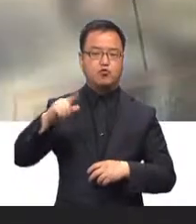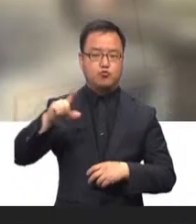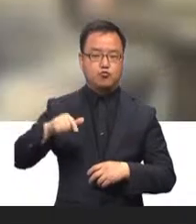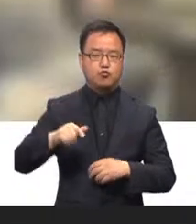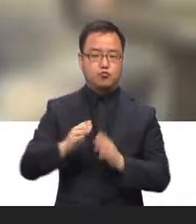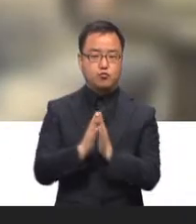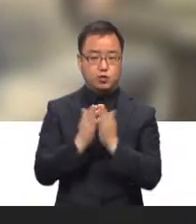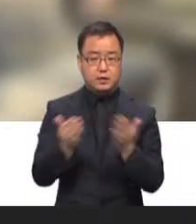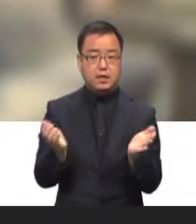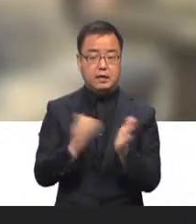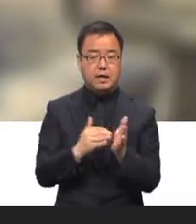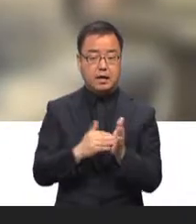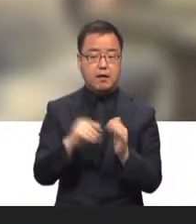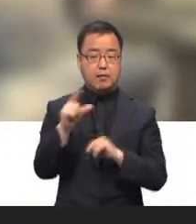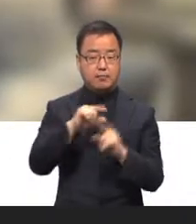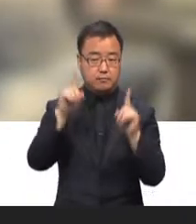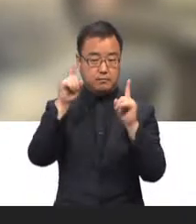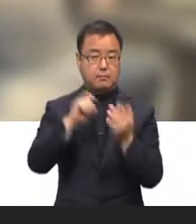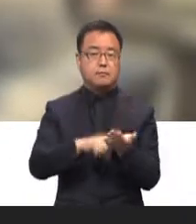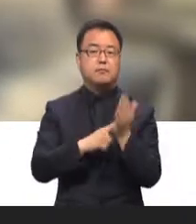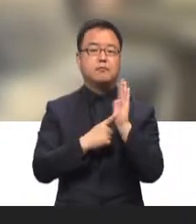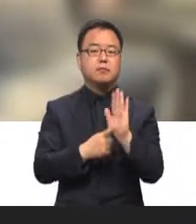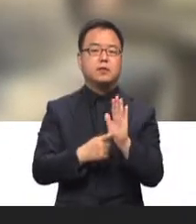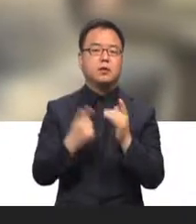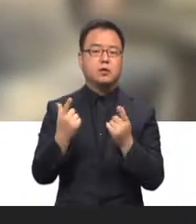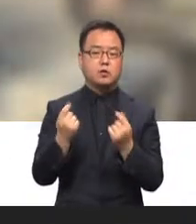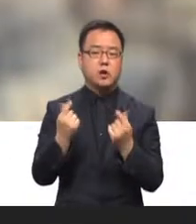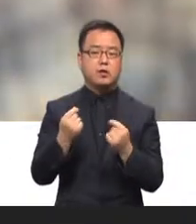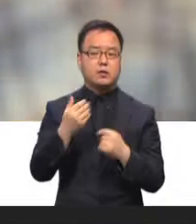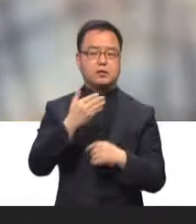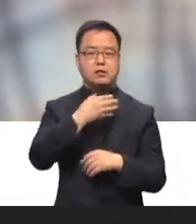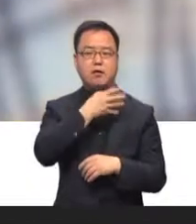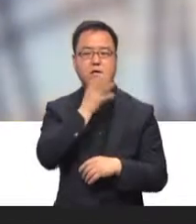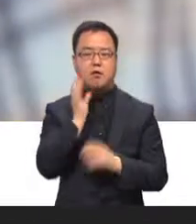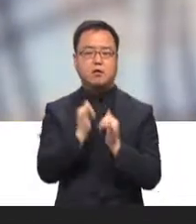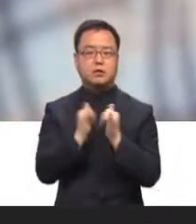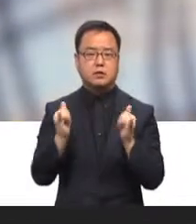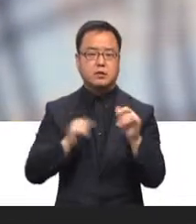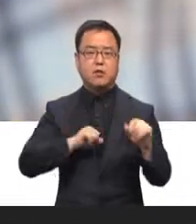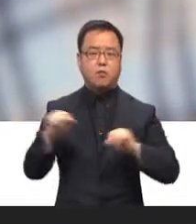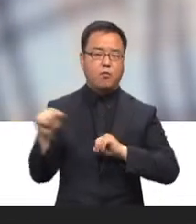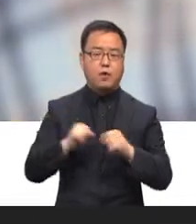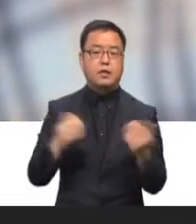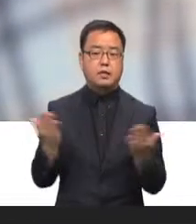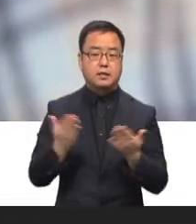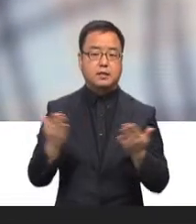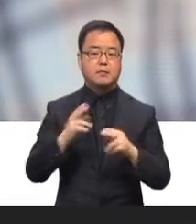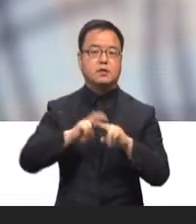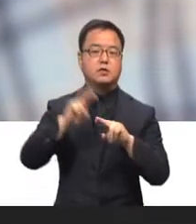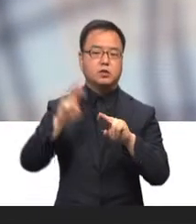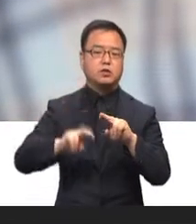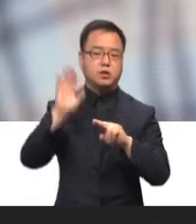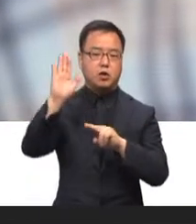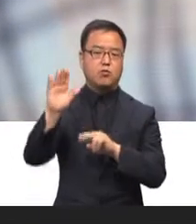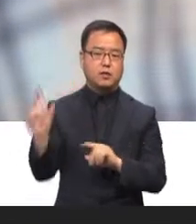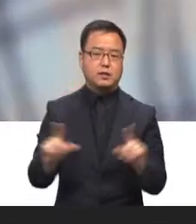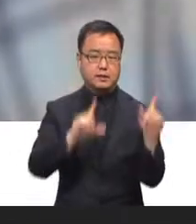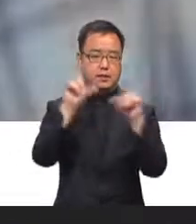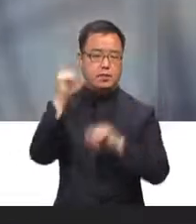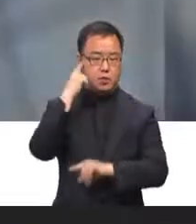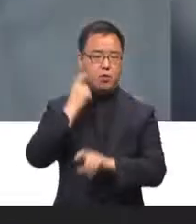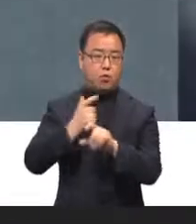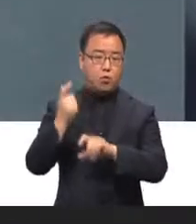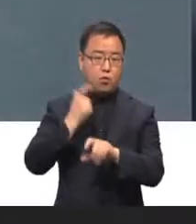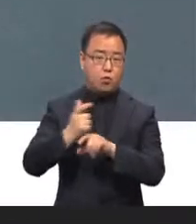이렇게 방 막내 할머니 김 7 2 할아버지 같은 그 어르신 들의 활약은 은퇴 이후의 삶을 고민하는 이들에게